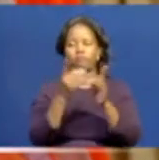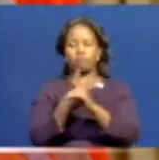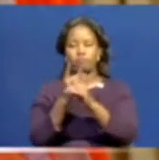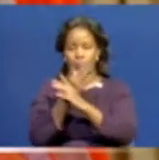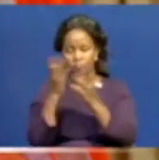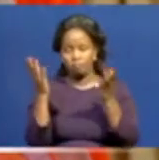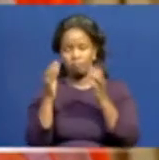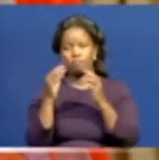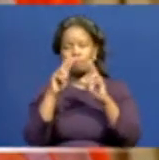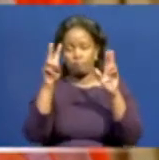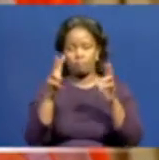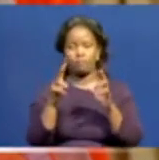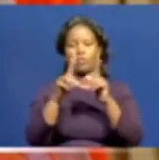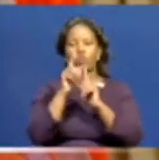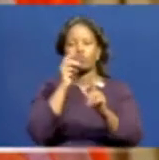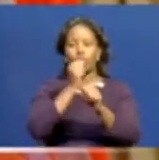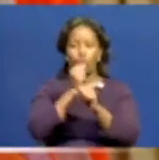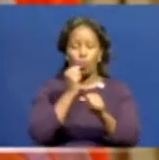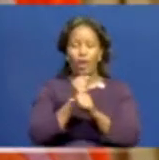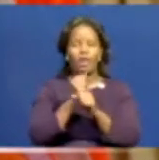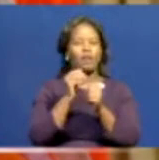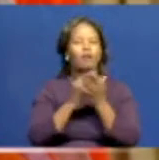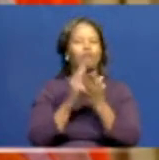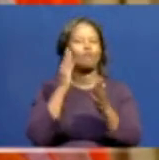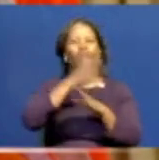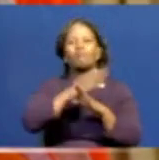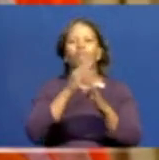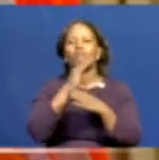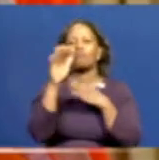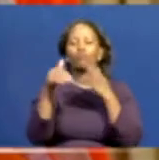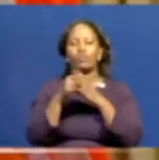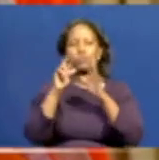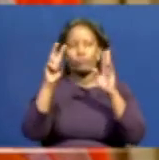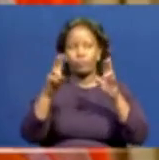and you will work on all issues